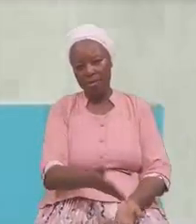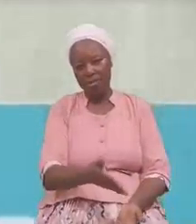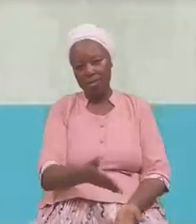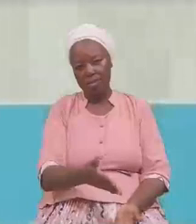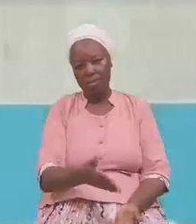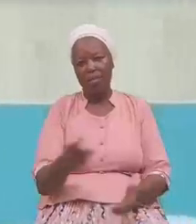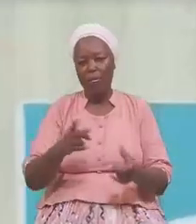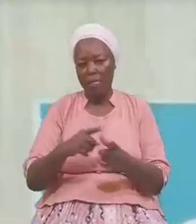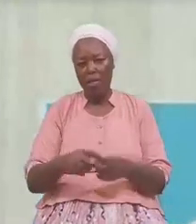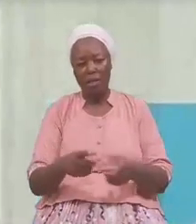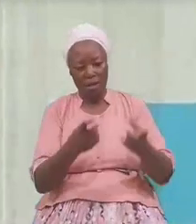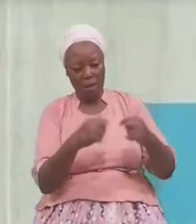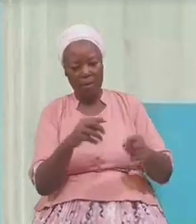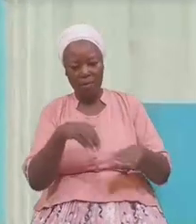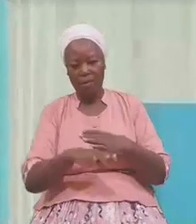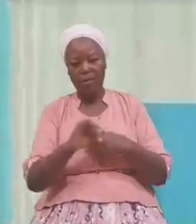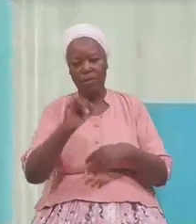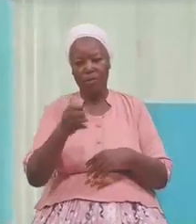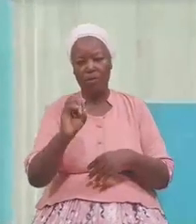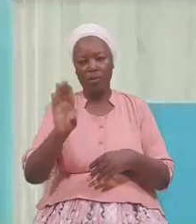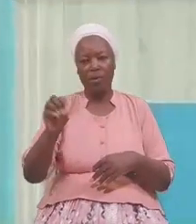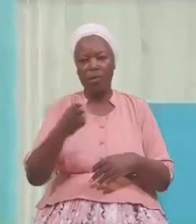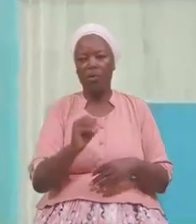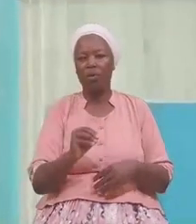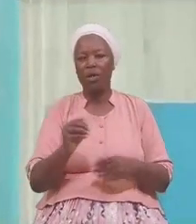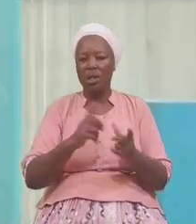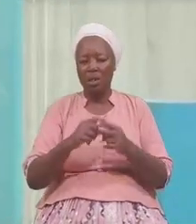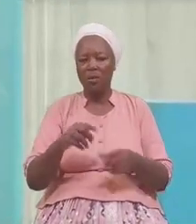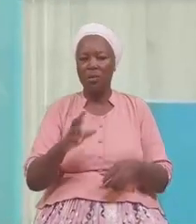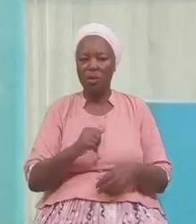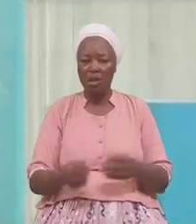Jéricho, il était sur le point de sortir de Jéricho,